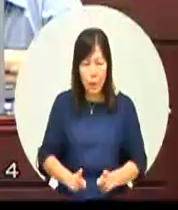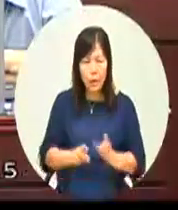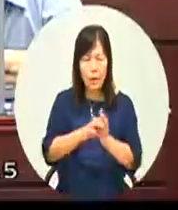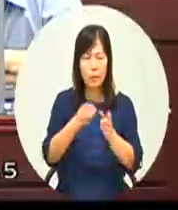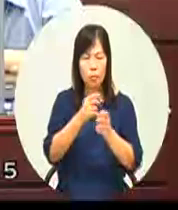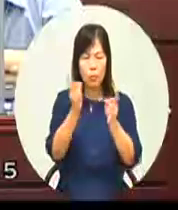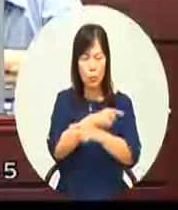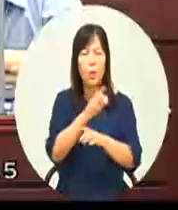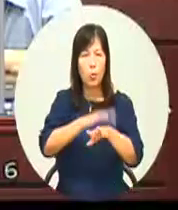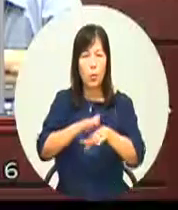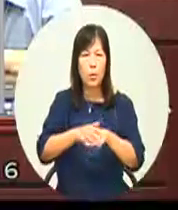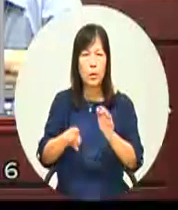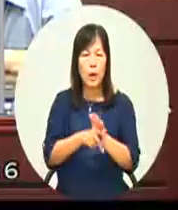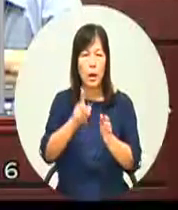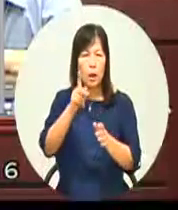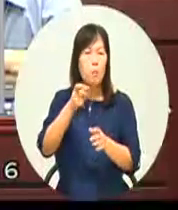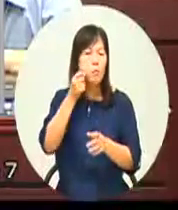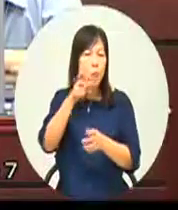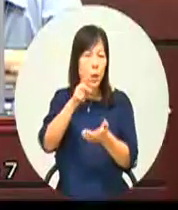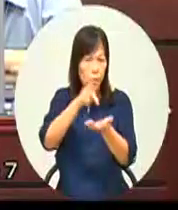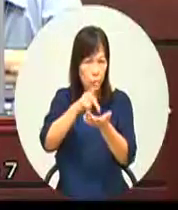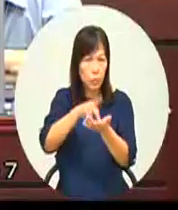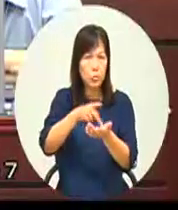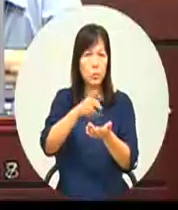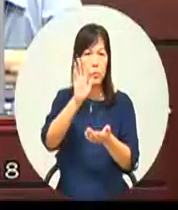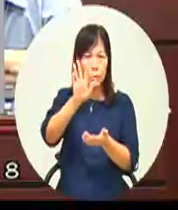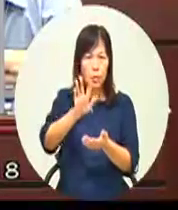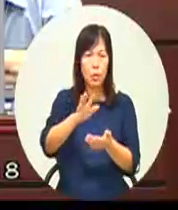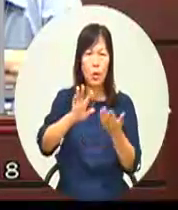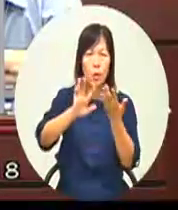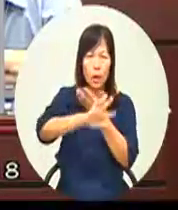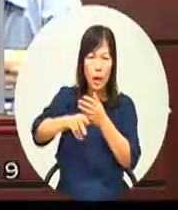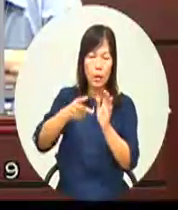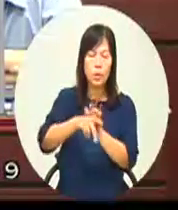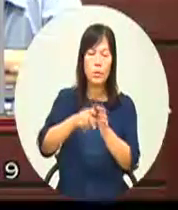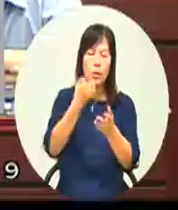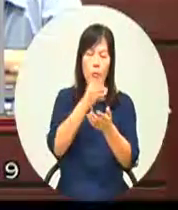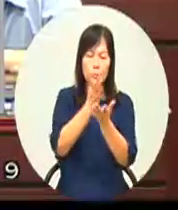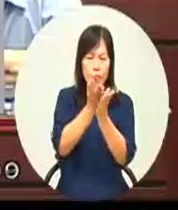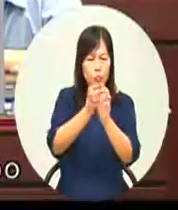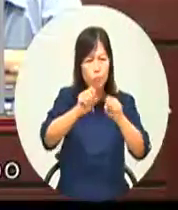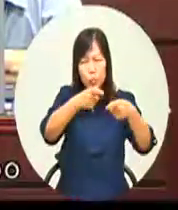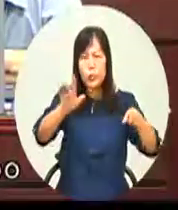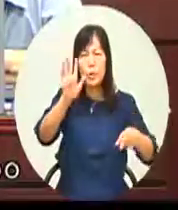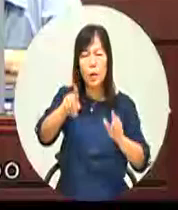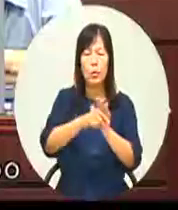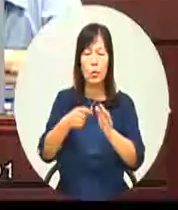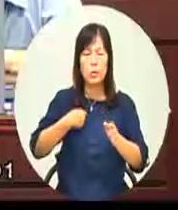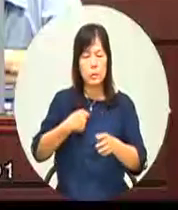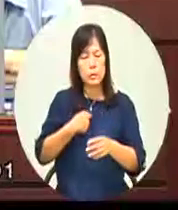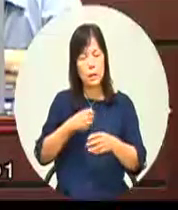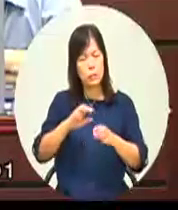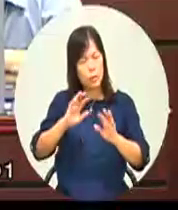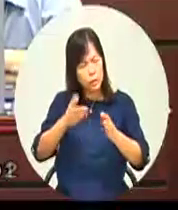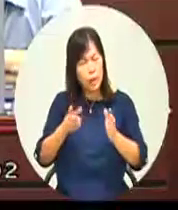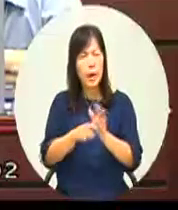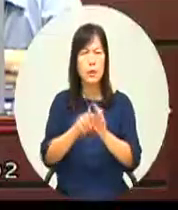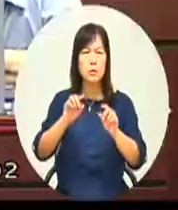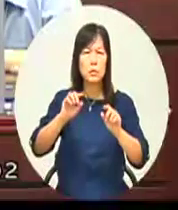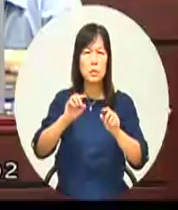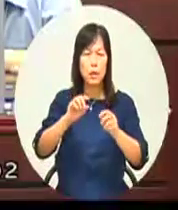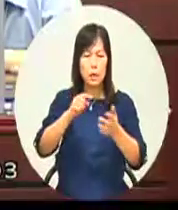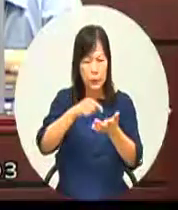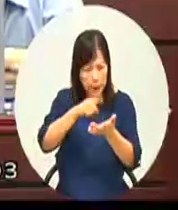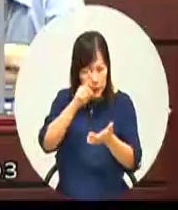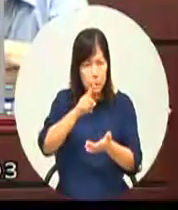了有月租之外呢，还有所谓的不同的方案啊，就我所知道的，它也有单次